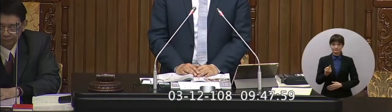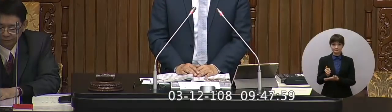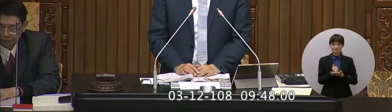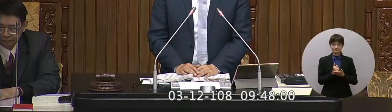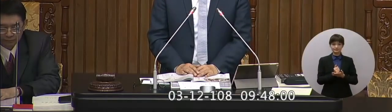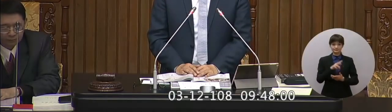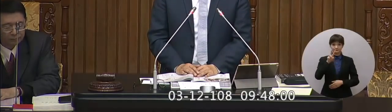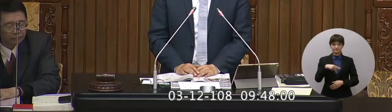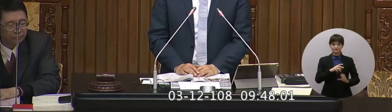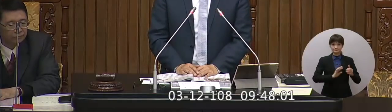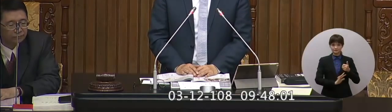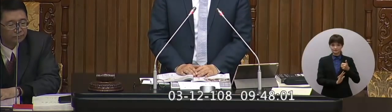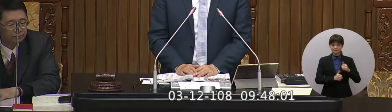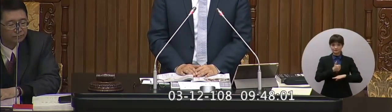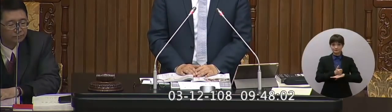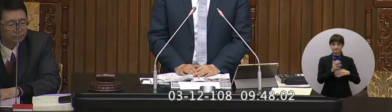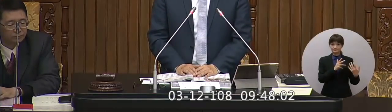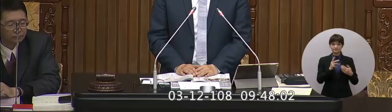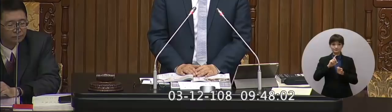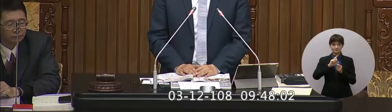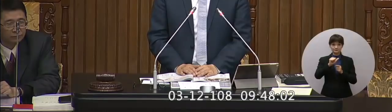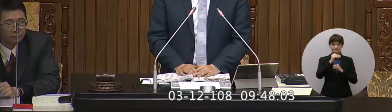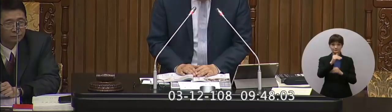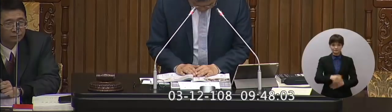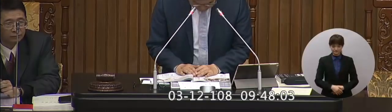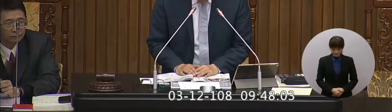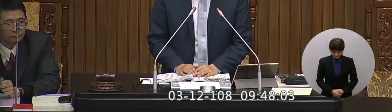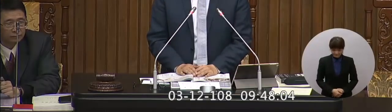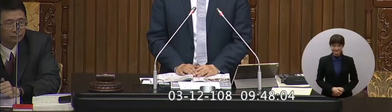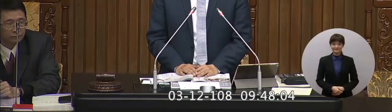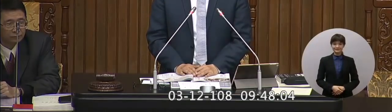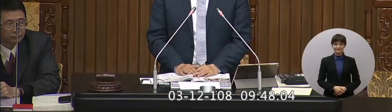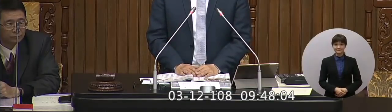接着请刘世芳委员质询，询答时间为15分钟。